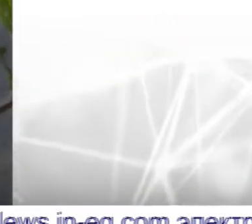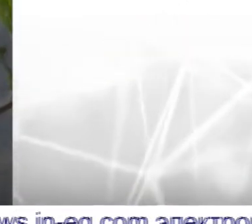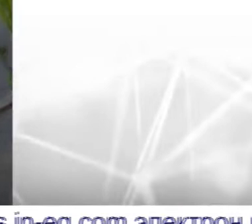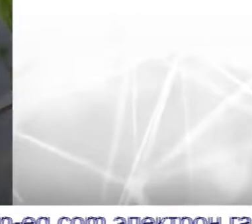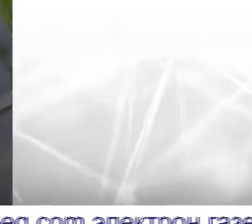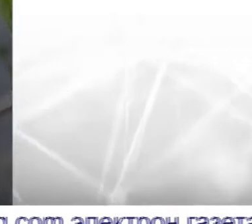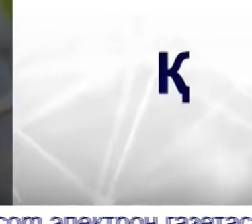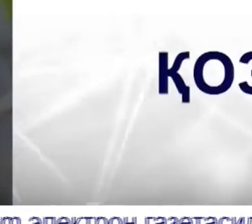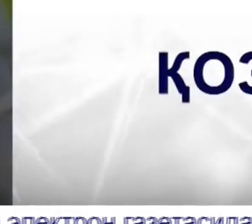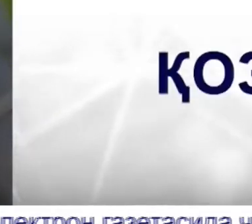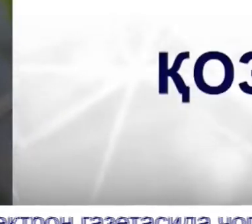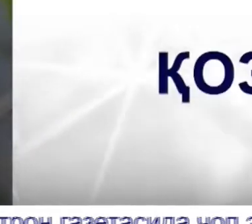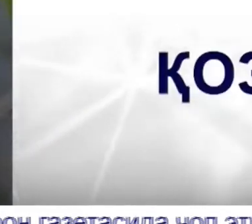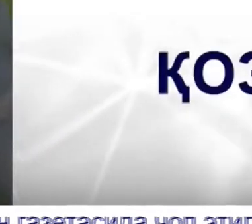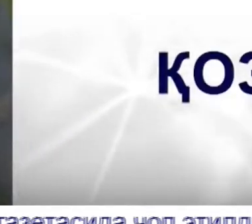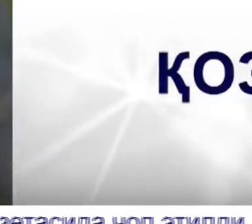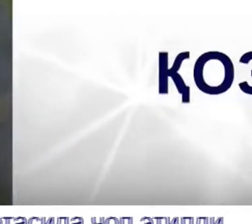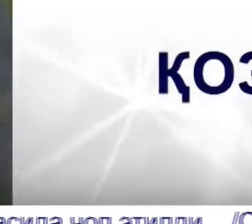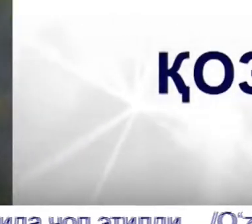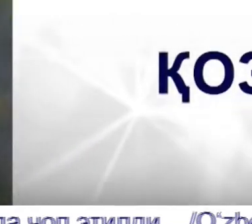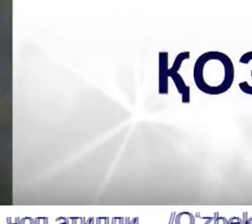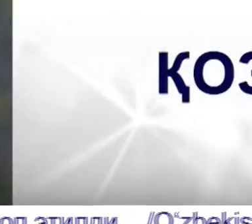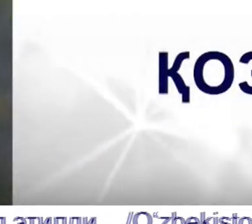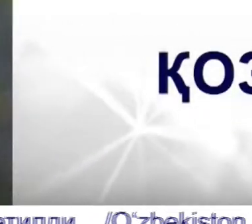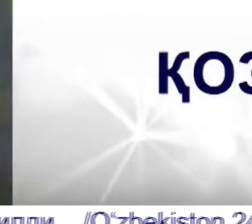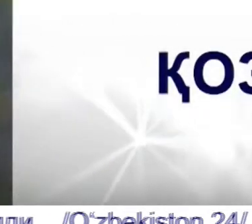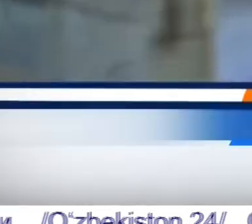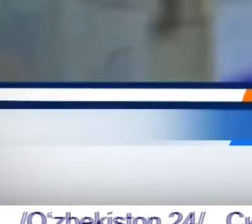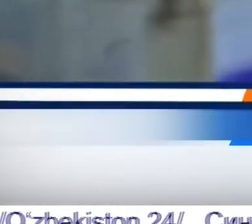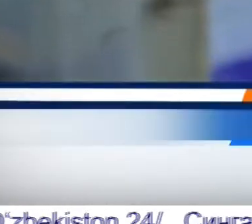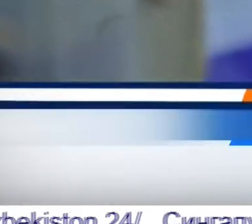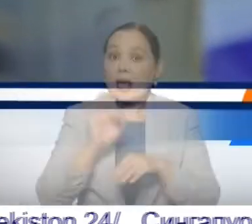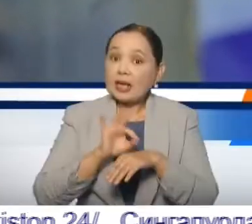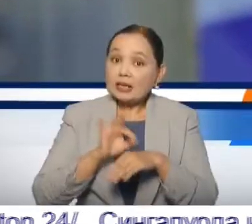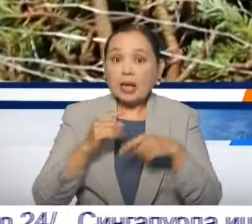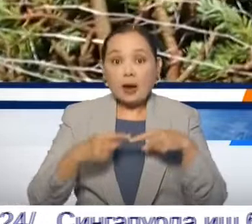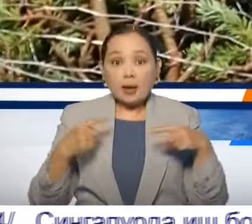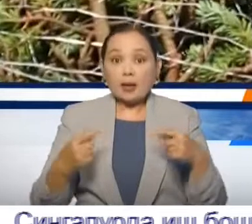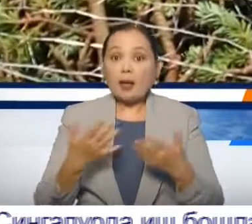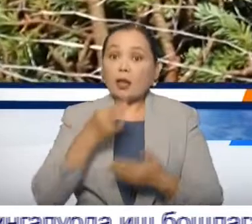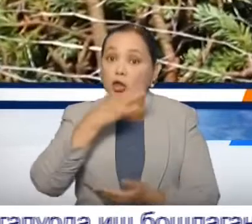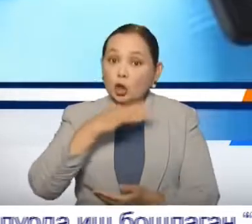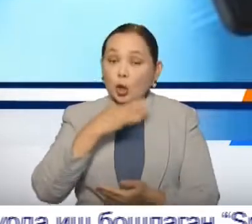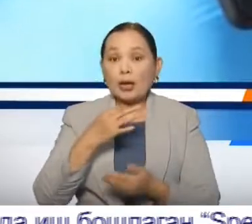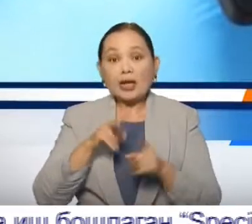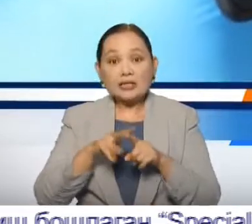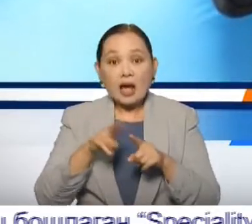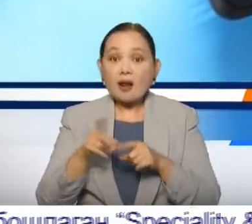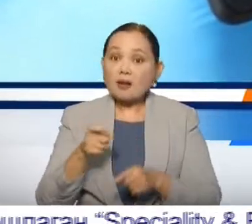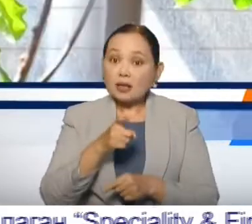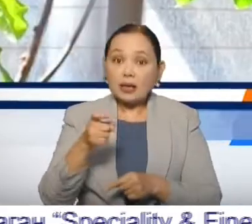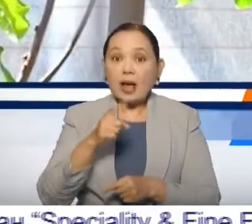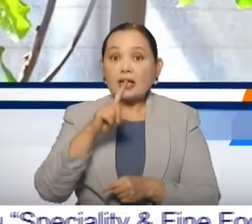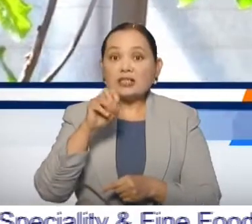Туркия, Франция, Италия, Қозоғистон ва Испания давлатларидир. Ўсимликлар юзасида илдис касалликлари, қалқон дорилар, тана зарар кунандалари,